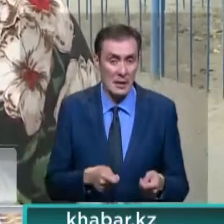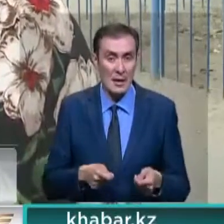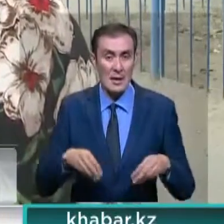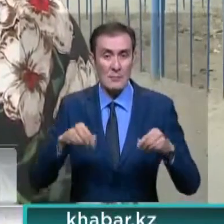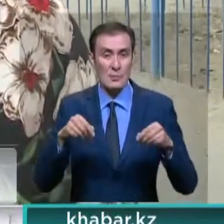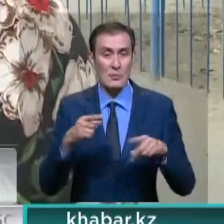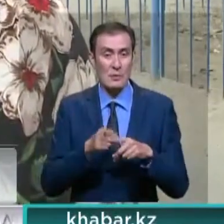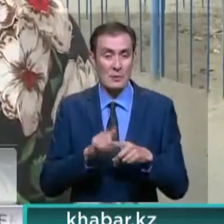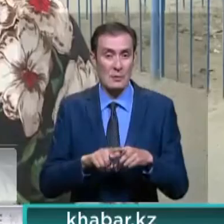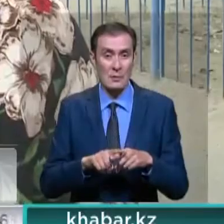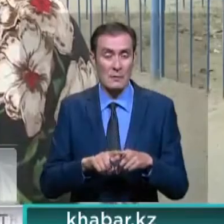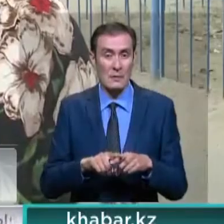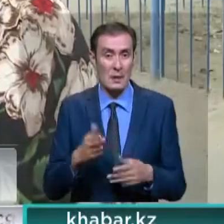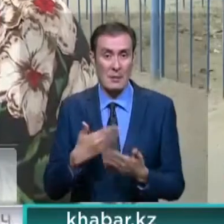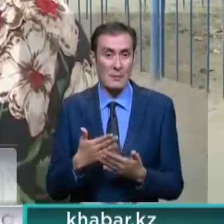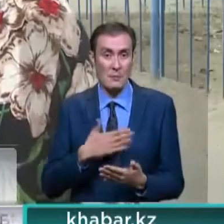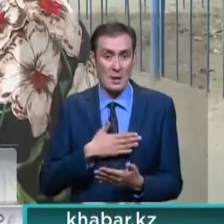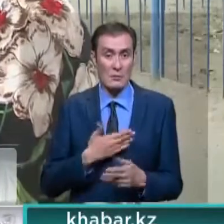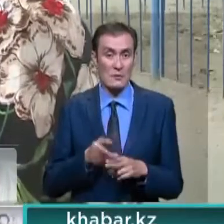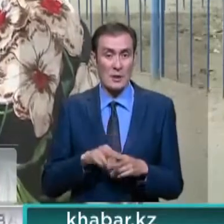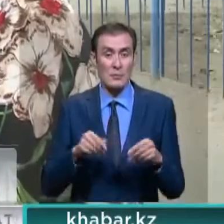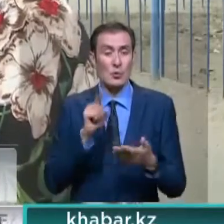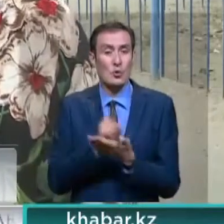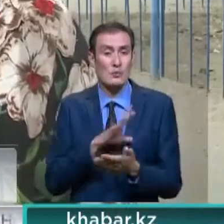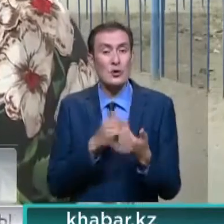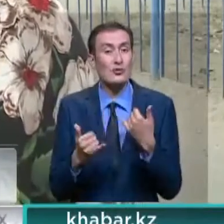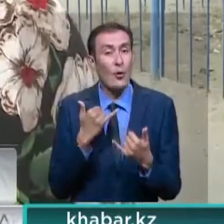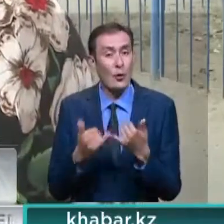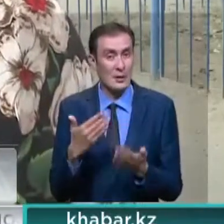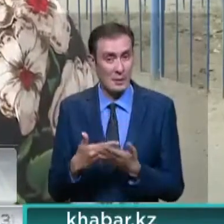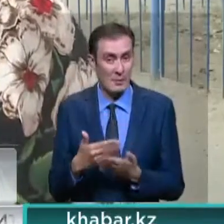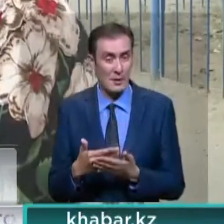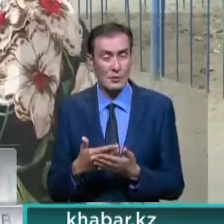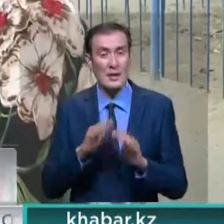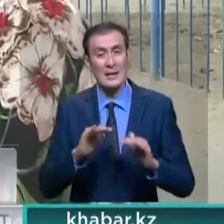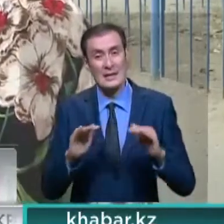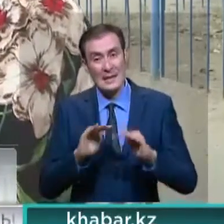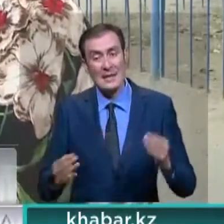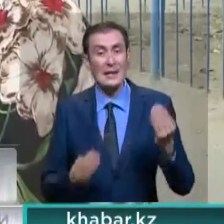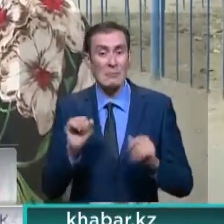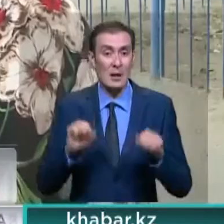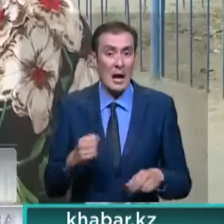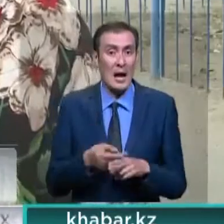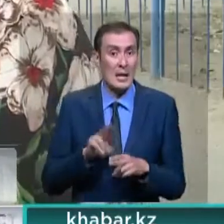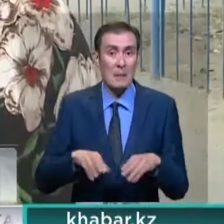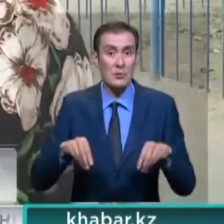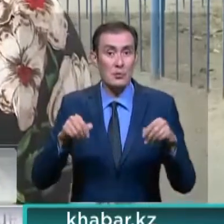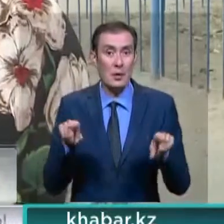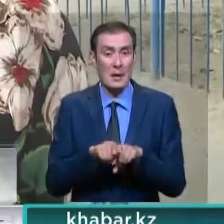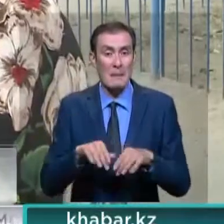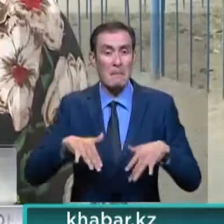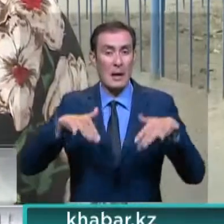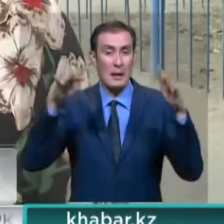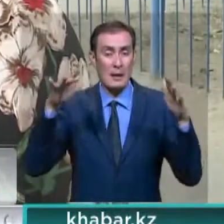бы песку рознь. Я, например, в моем понятии песочек должен быть желтенький такой, где малыши обычно играли. А этот песок, он как